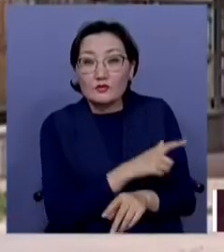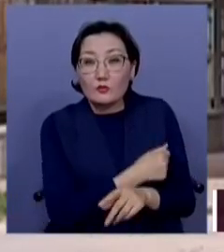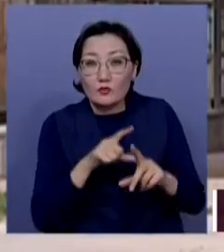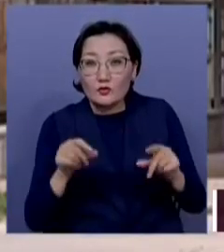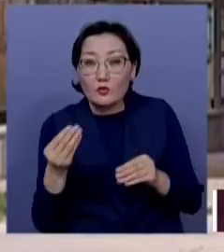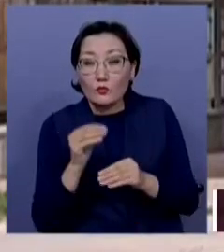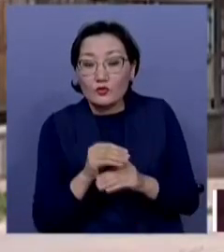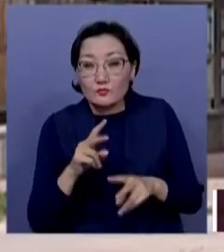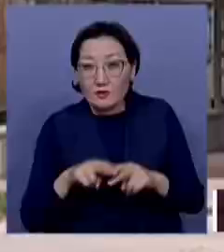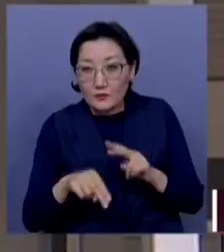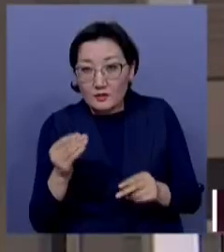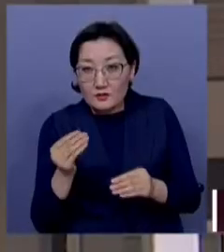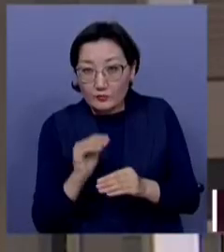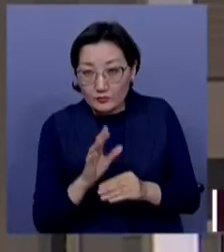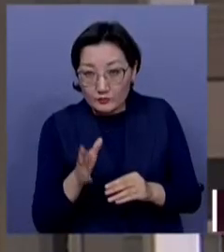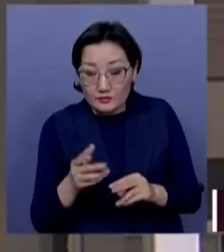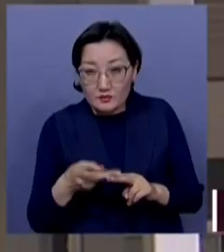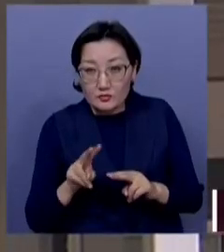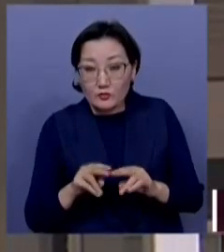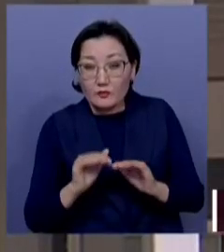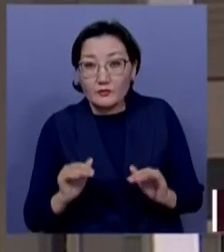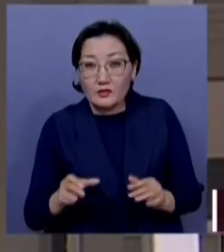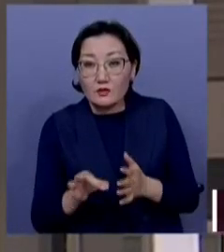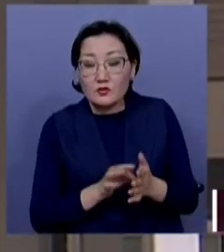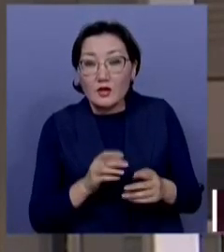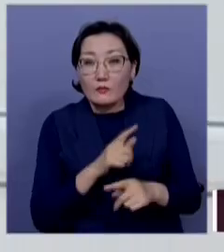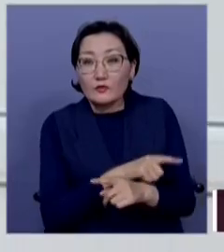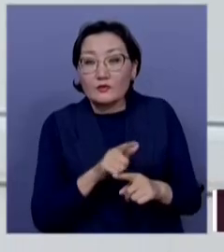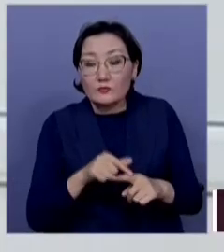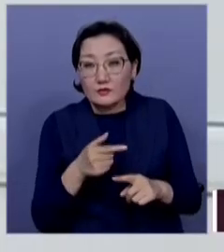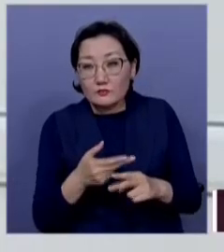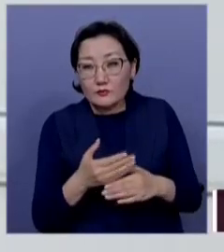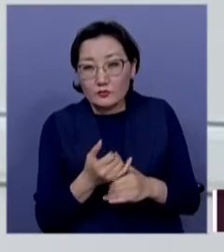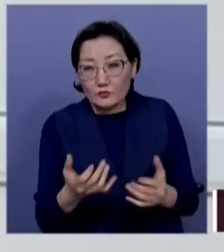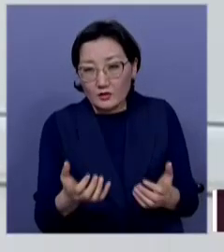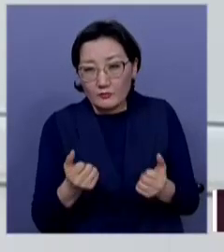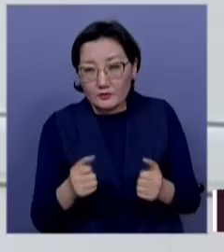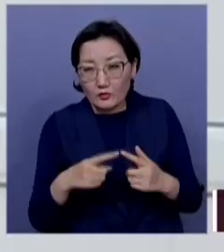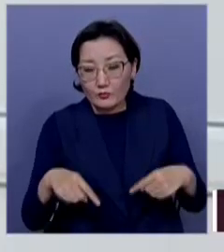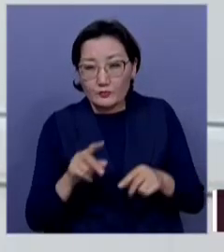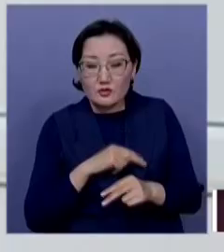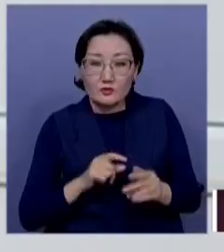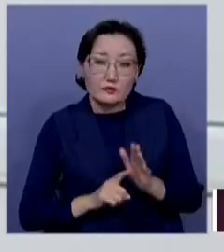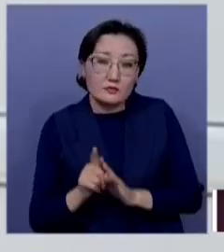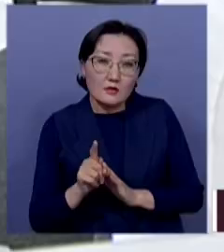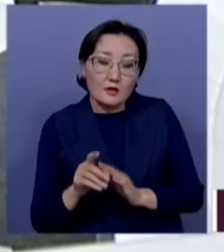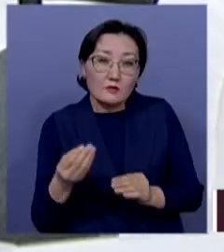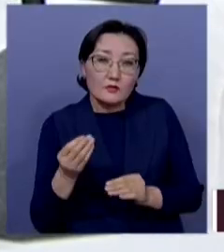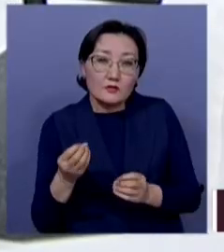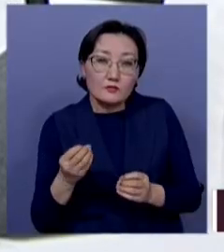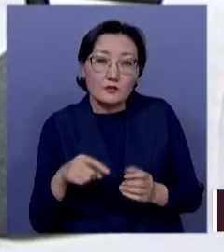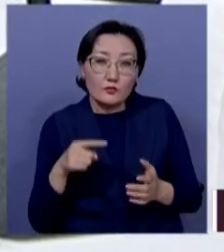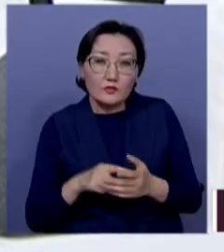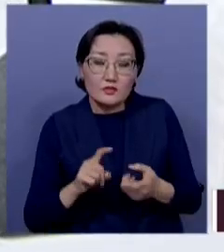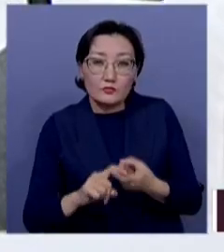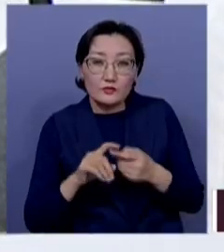қосымша ғимараттар салынады. Нақтырақ айтсақ, балалар шұғыл медициналық жәрдем орталығына қабылдау бөлімі іске қосылады. Оған қоса қалалық